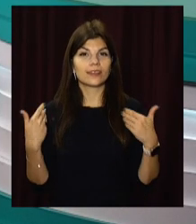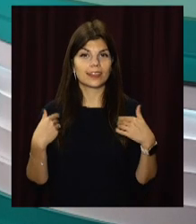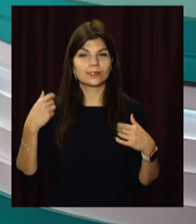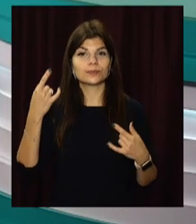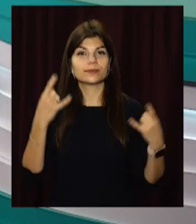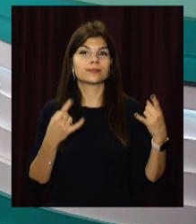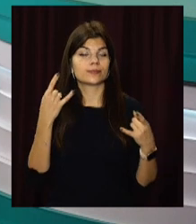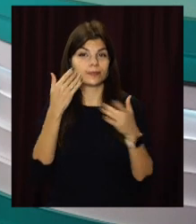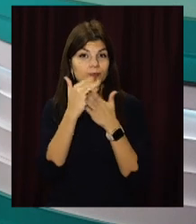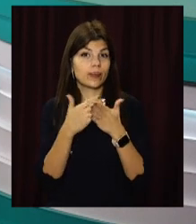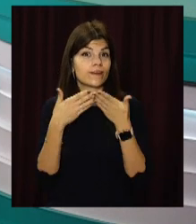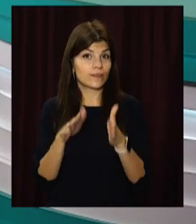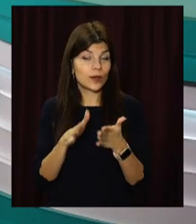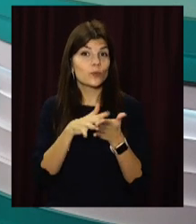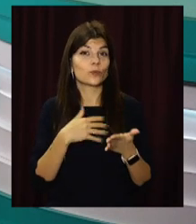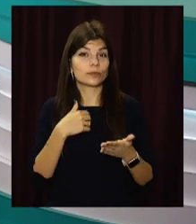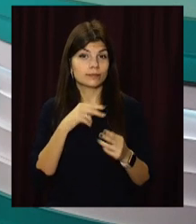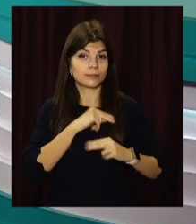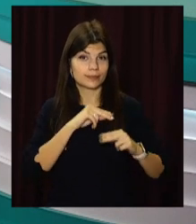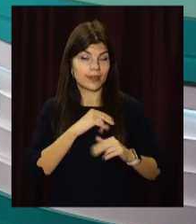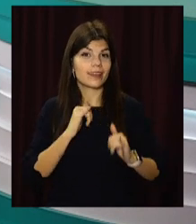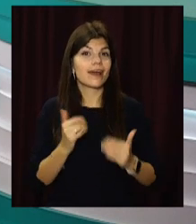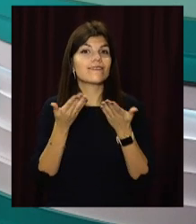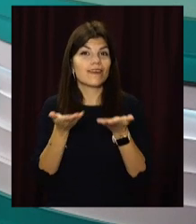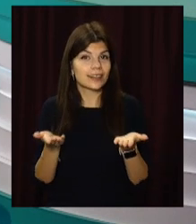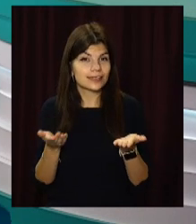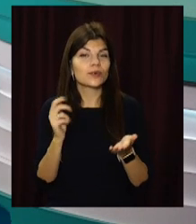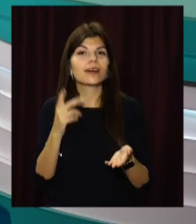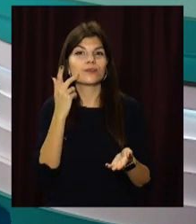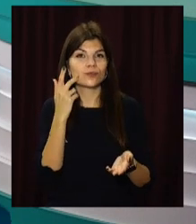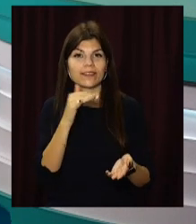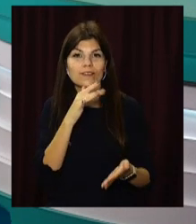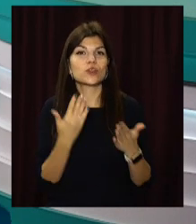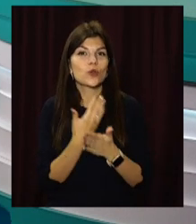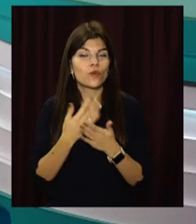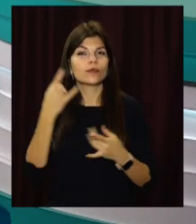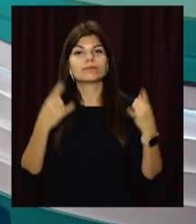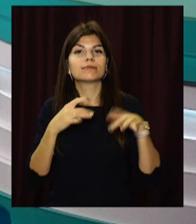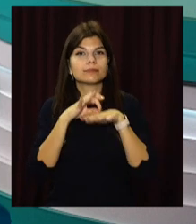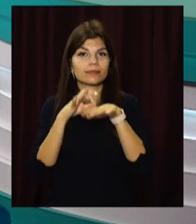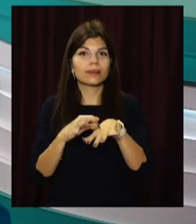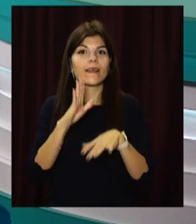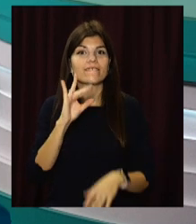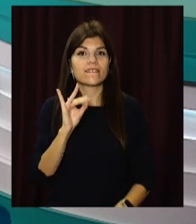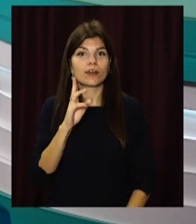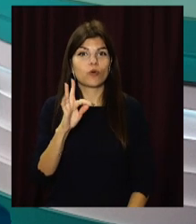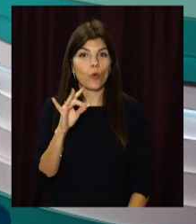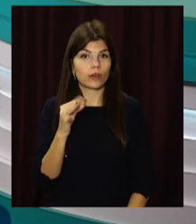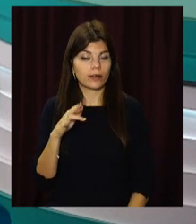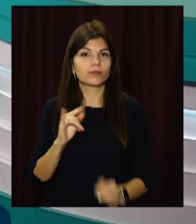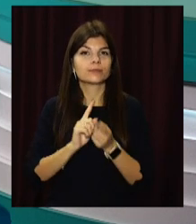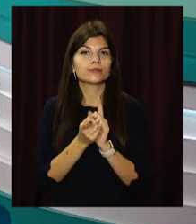Вітаю, з вами телеканал «Відкритий». Ми продовжуємо працювати для вас. Як завжди, у цій порі новини для вас у студії працюють Вікторія Вахрушина